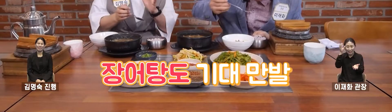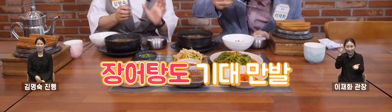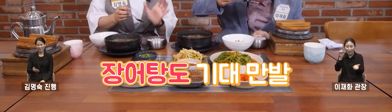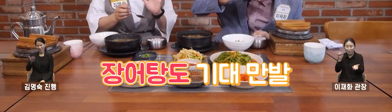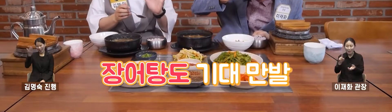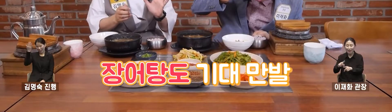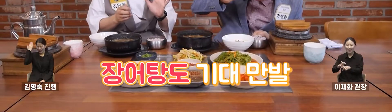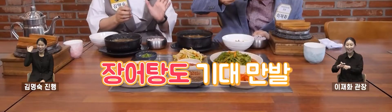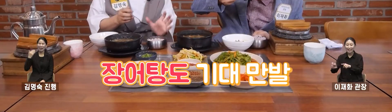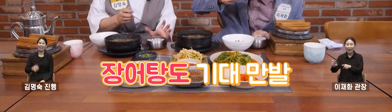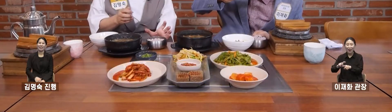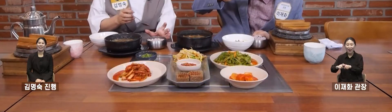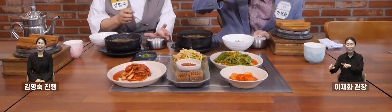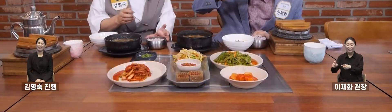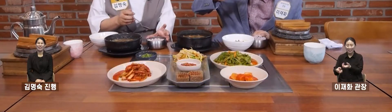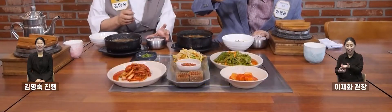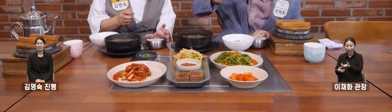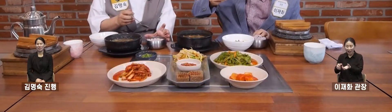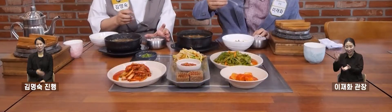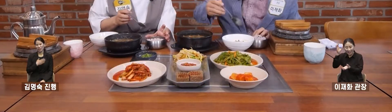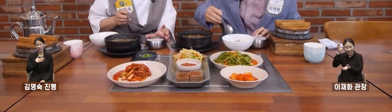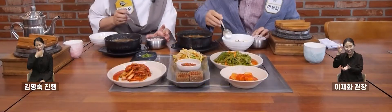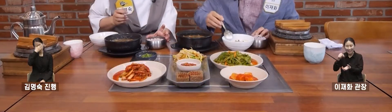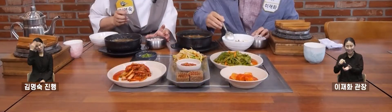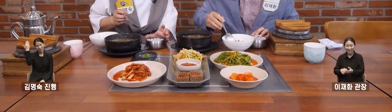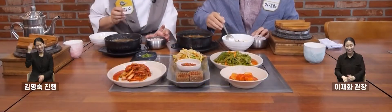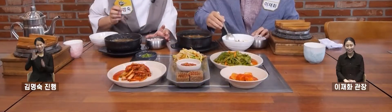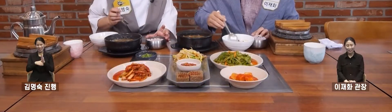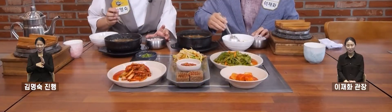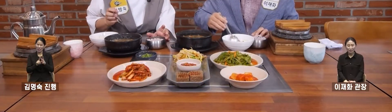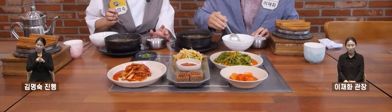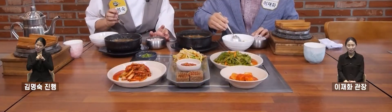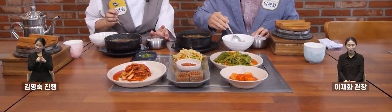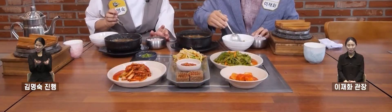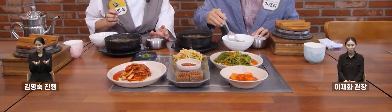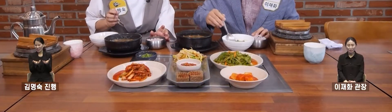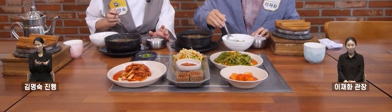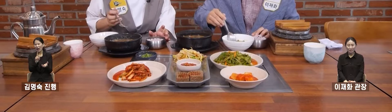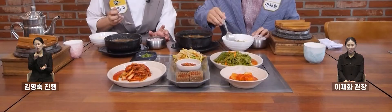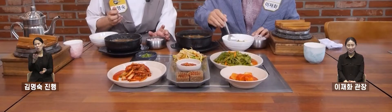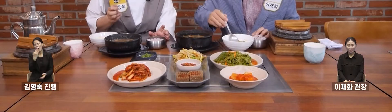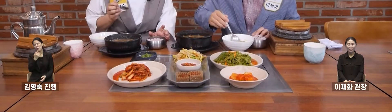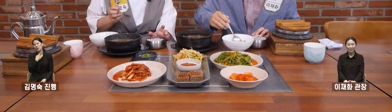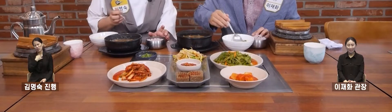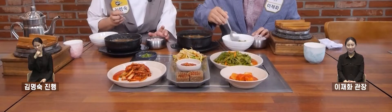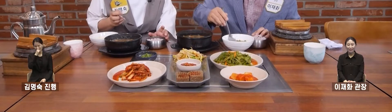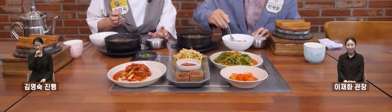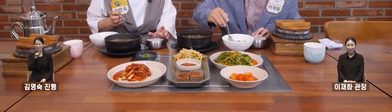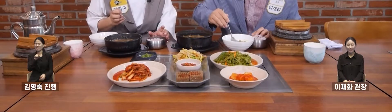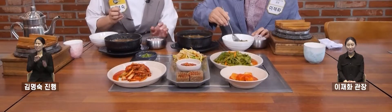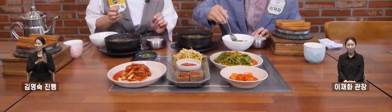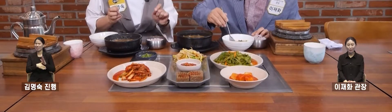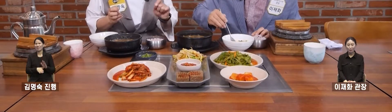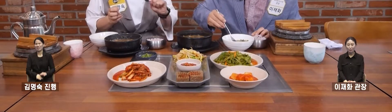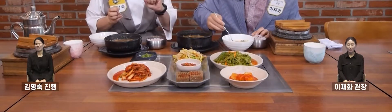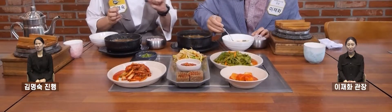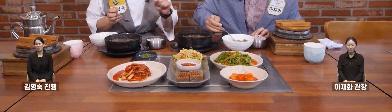근데 예전에 제가 좀 젊었을 때 추어탕을 한번 먹었는데요. 예.